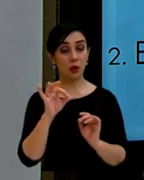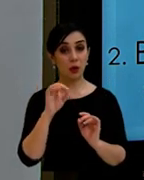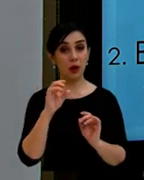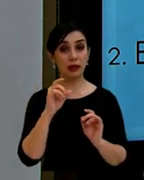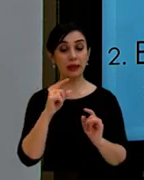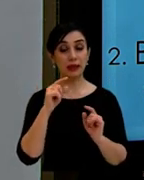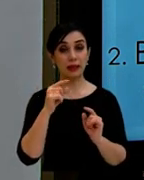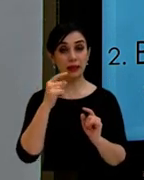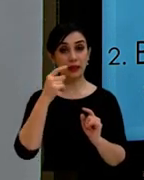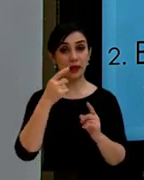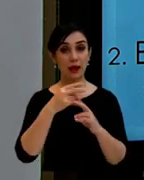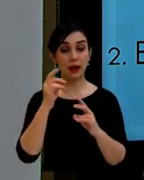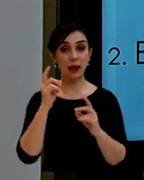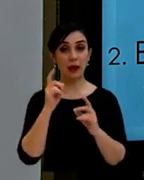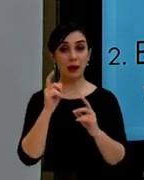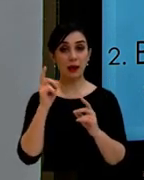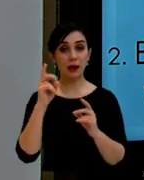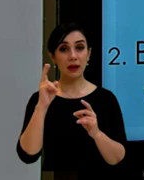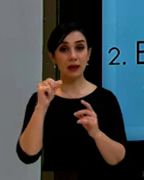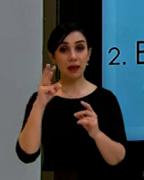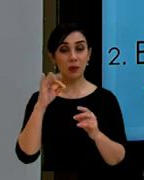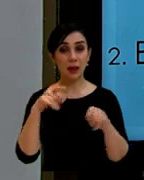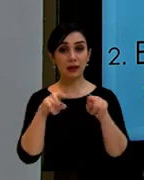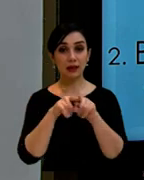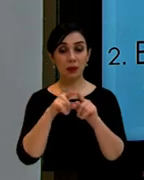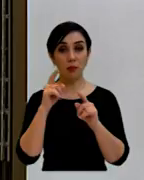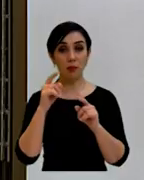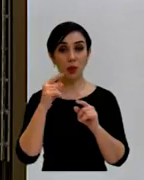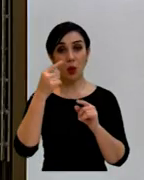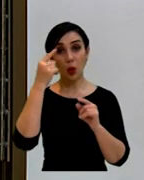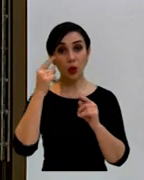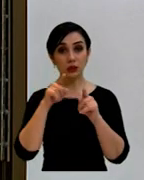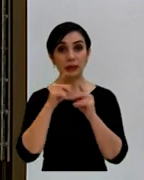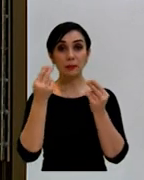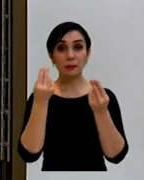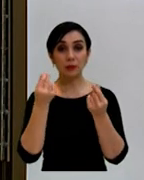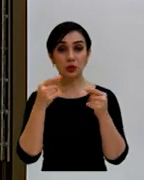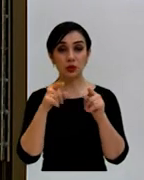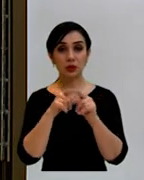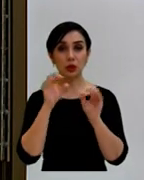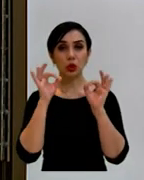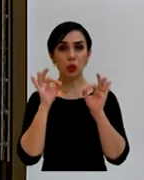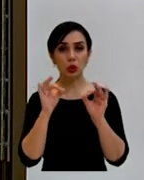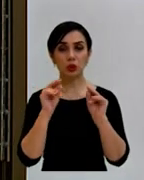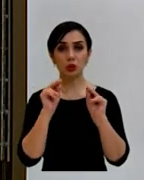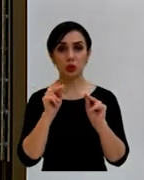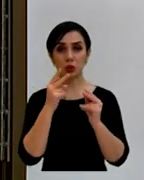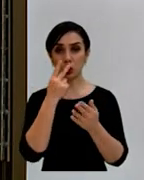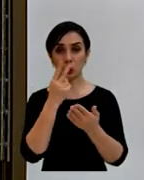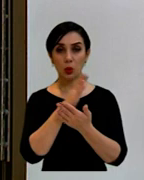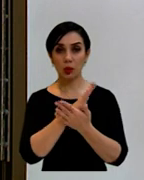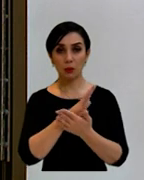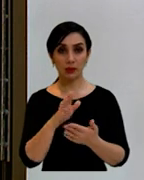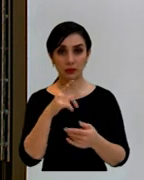Demak, egilgan kamon kabi qoshdan bir tuzliq, adolat, to'g'rilik ko'rmadim deydi.